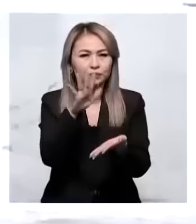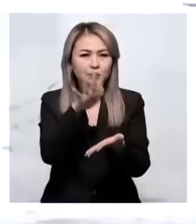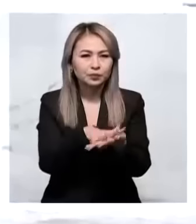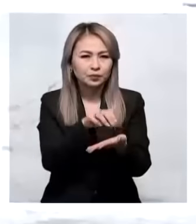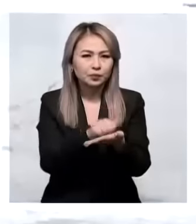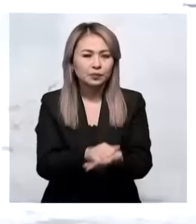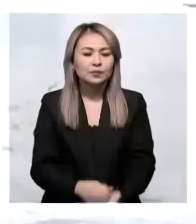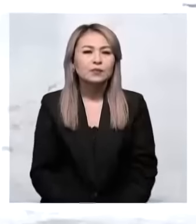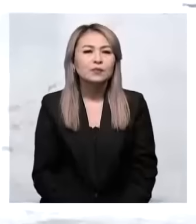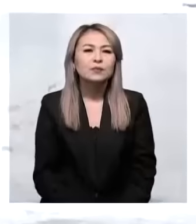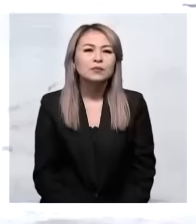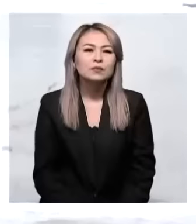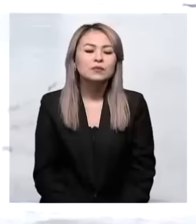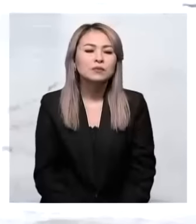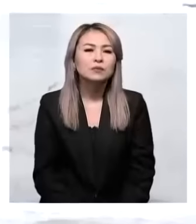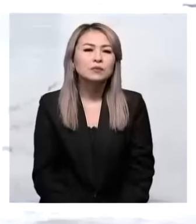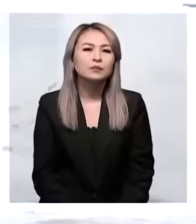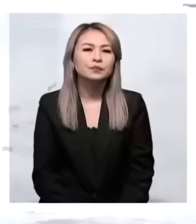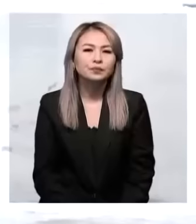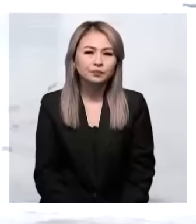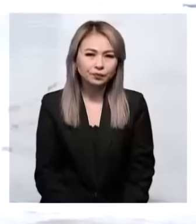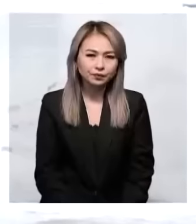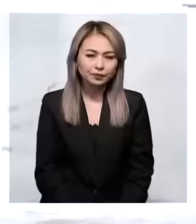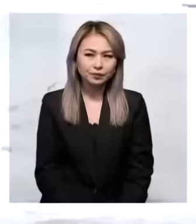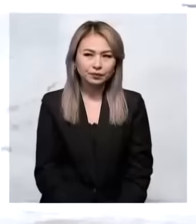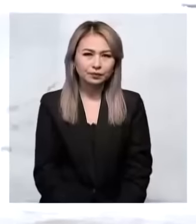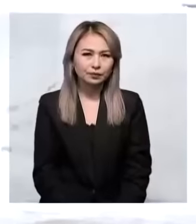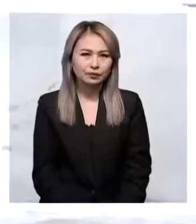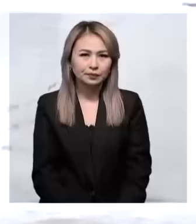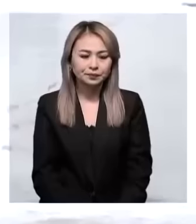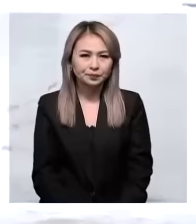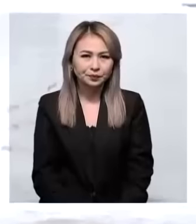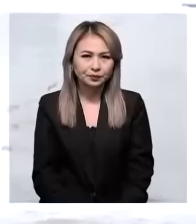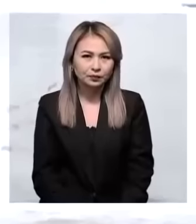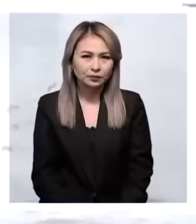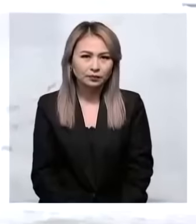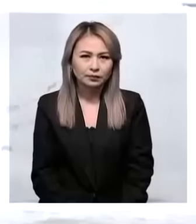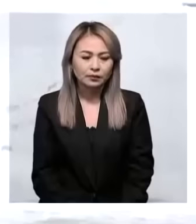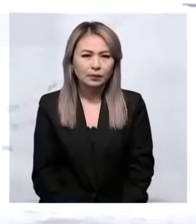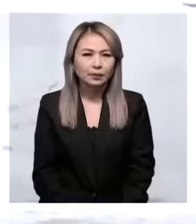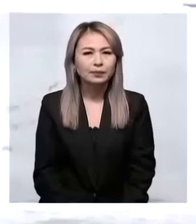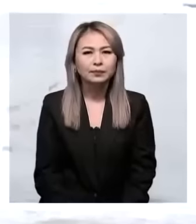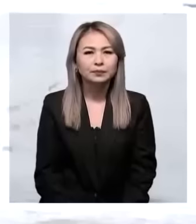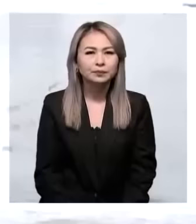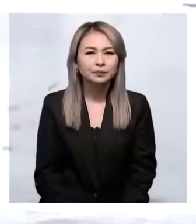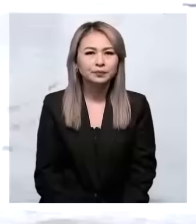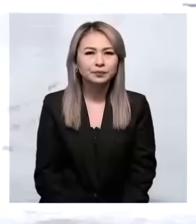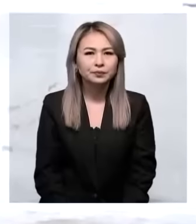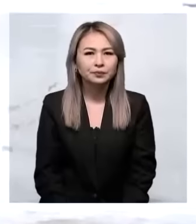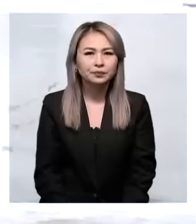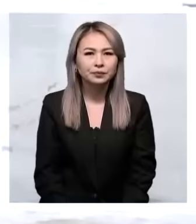отыр. Әнуарбек Мырзатайұлы, Болатбек Молдағалиев, Ақтөбе облысы, 24 кезет.